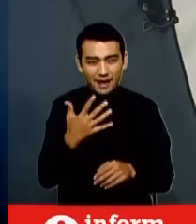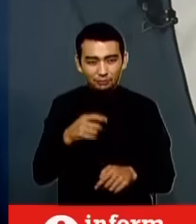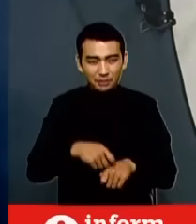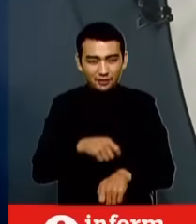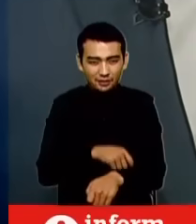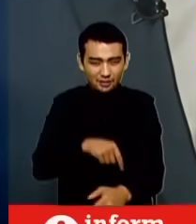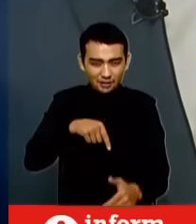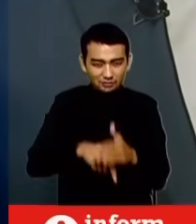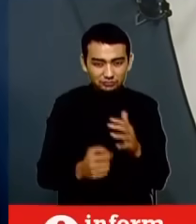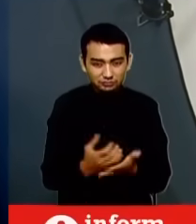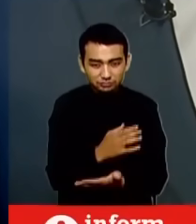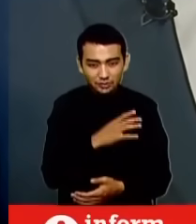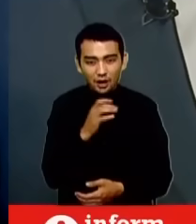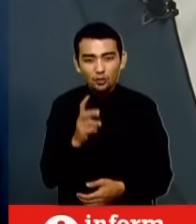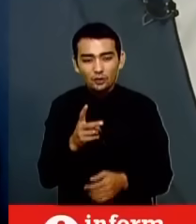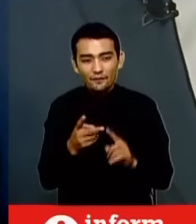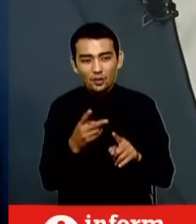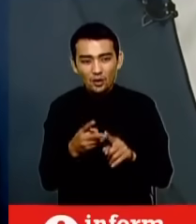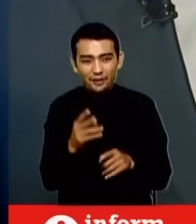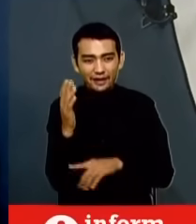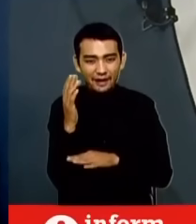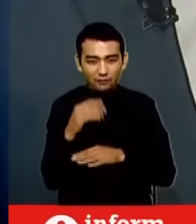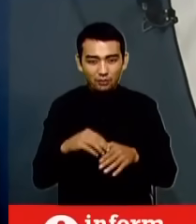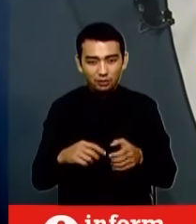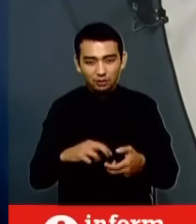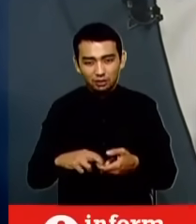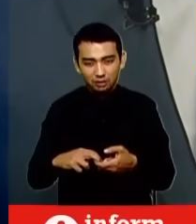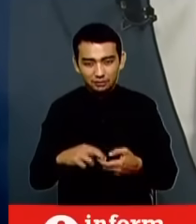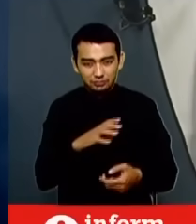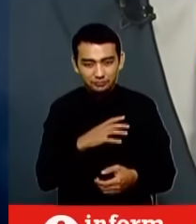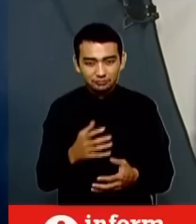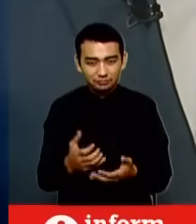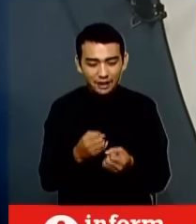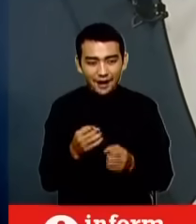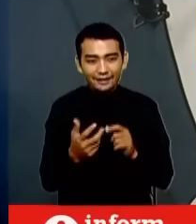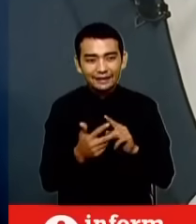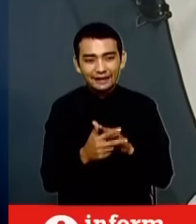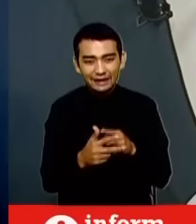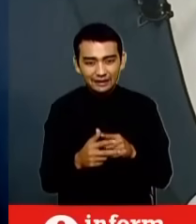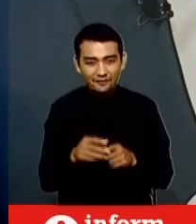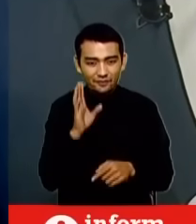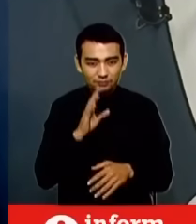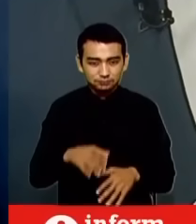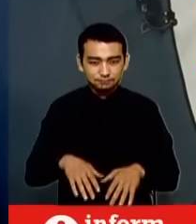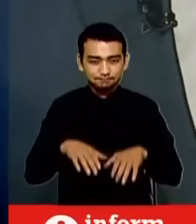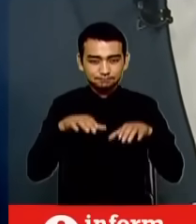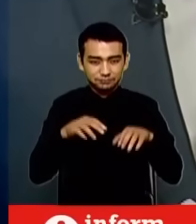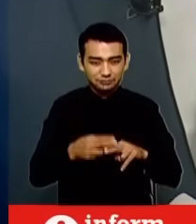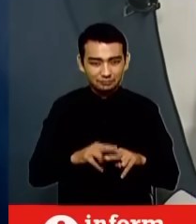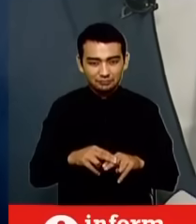тереңдіктен тапса, енді бірін ағашқа ілініп тұрған жерінен алып шықтық дейді. Ал үшіншісінің денесі су бетіне шыққанын айтқан